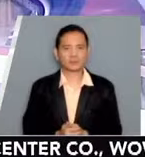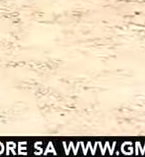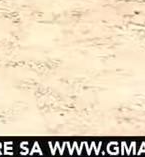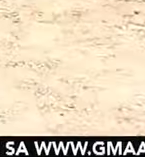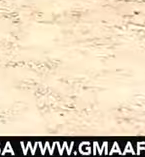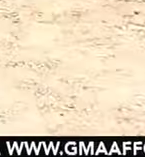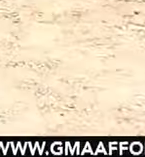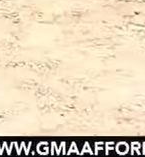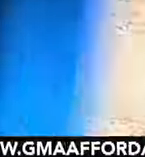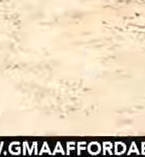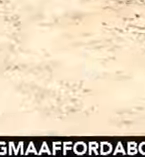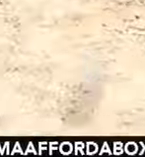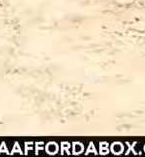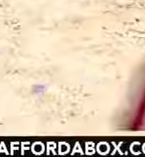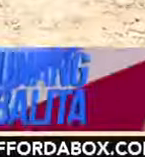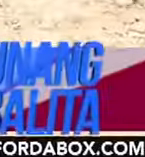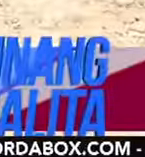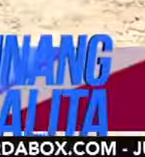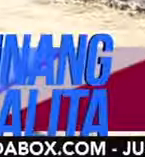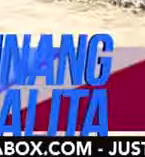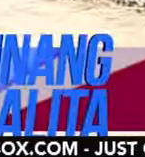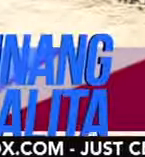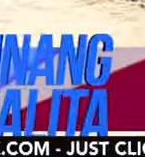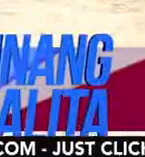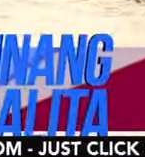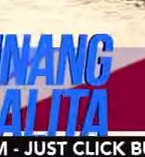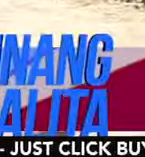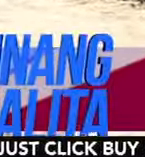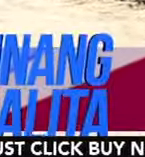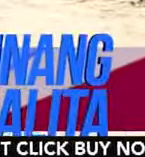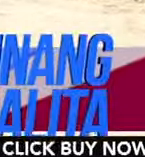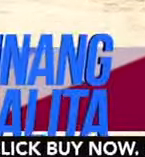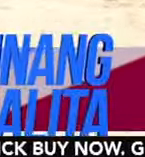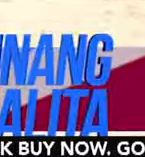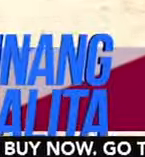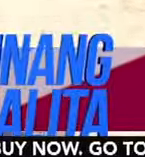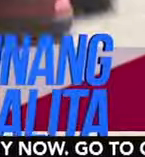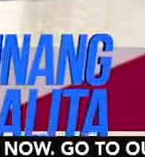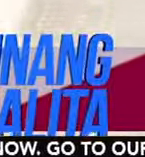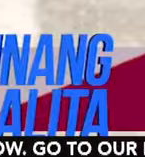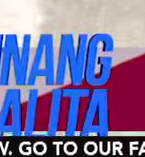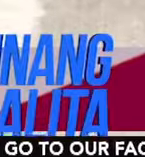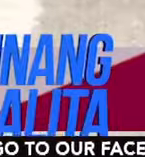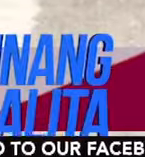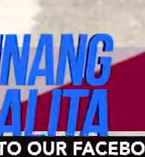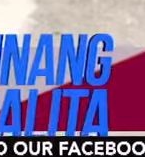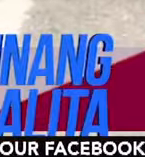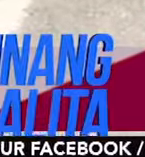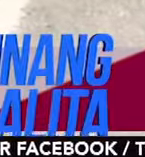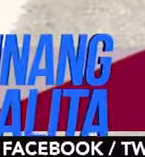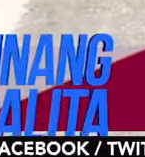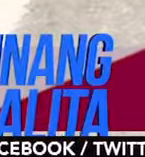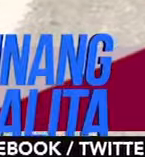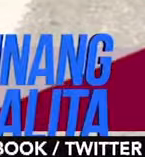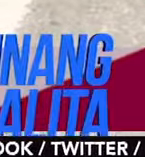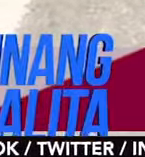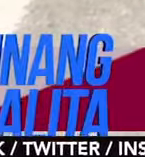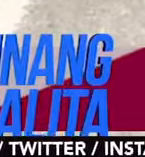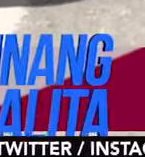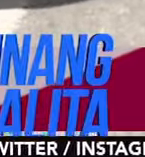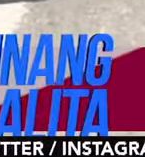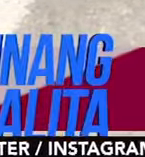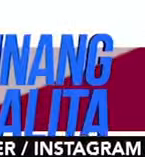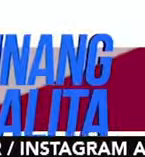Susunod, panukalang hit break sa mga manggagawa, hindi raw pwedeng maging mandatory ay sa grupo ng mga